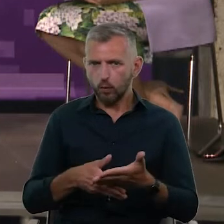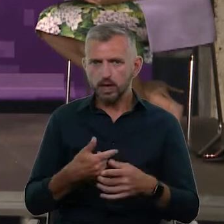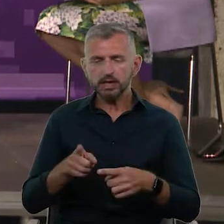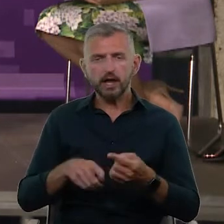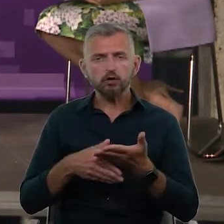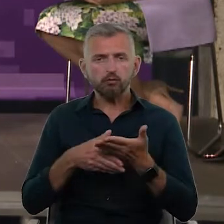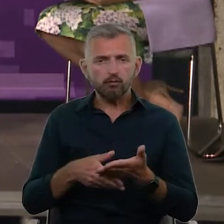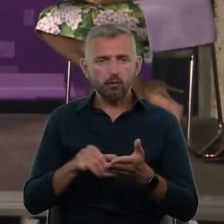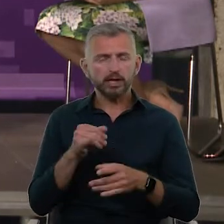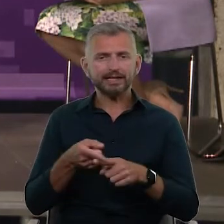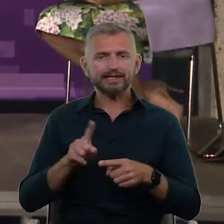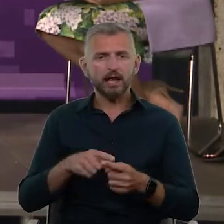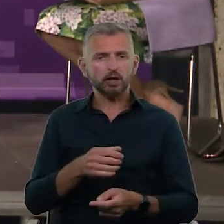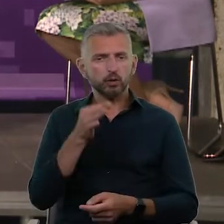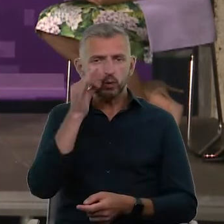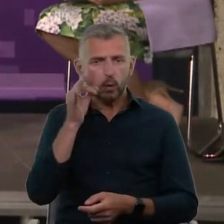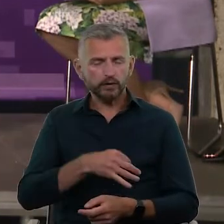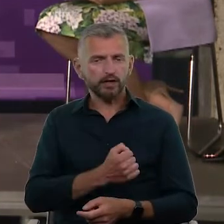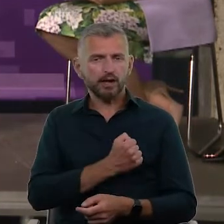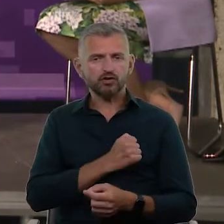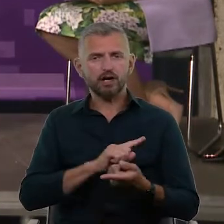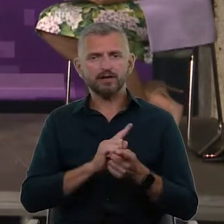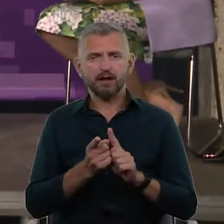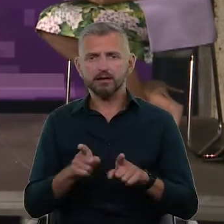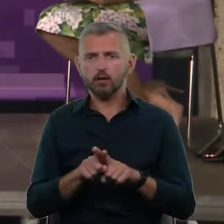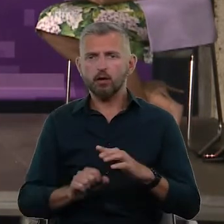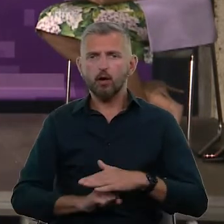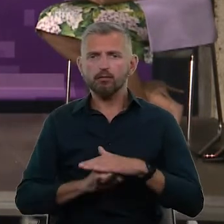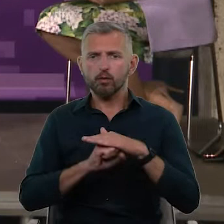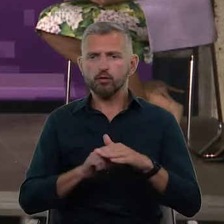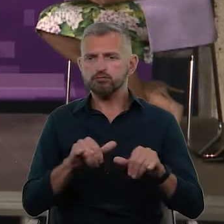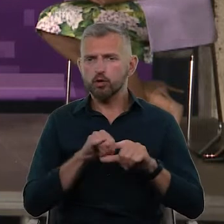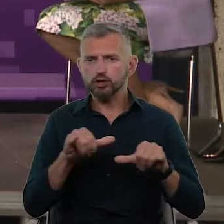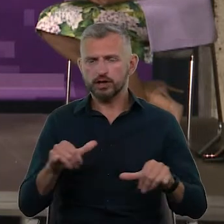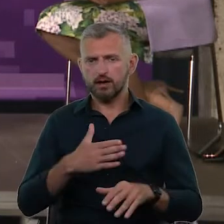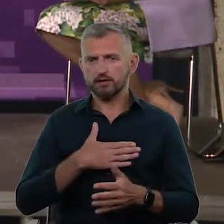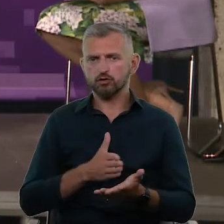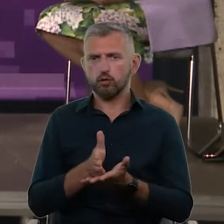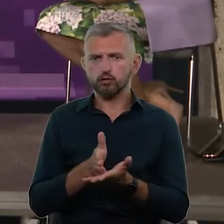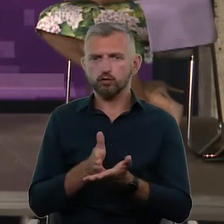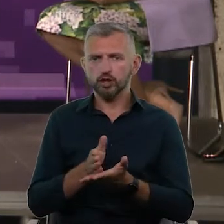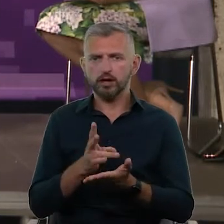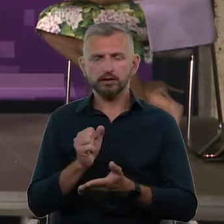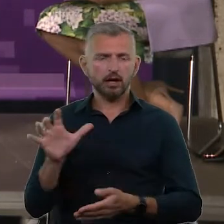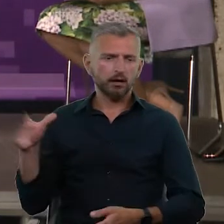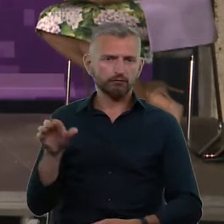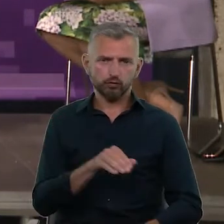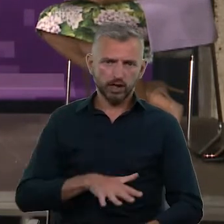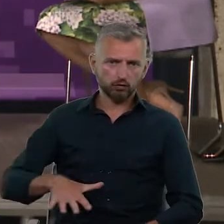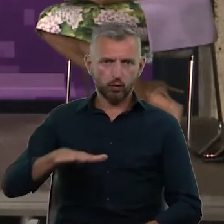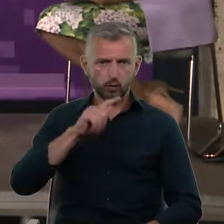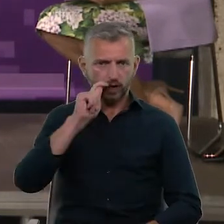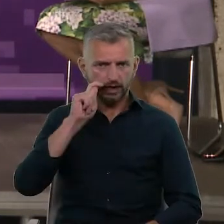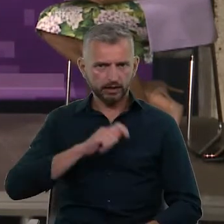досвід, на жаль, стали такою опорою поширення нашого служіння на цілу територію України.